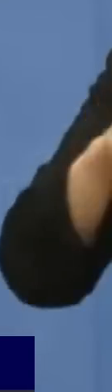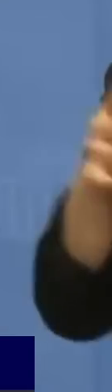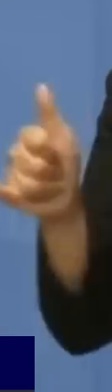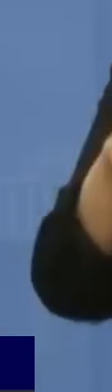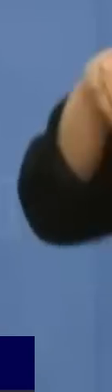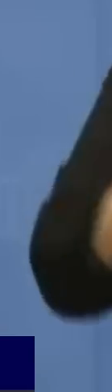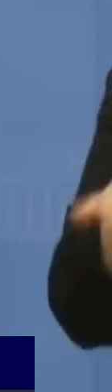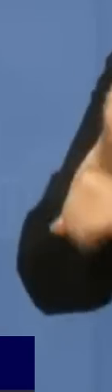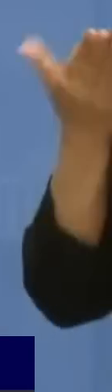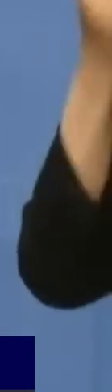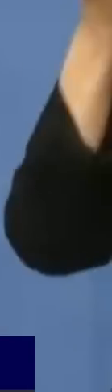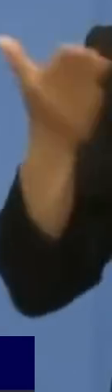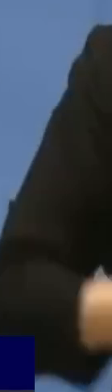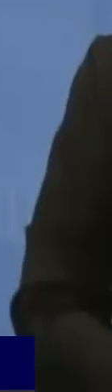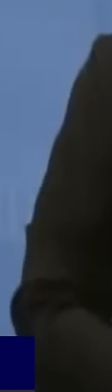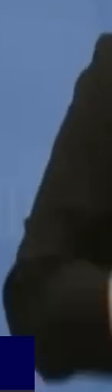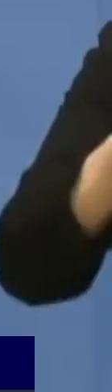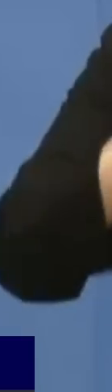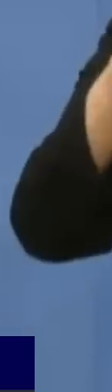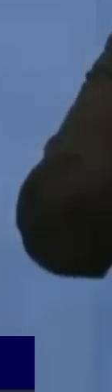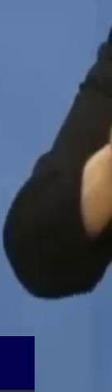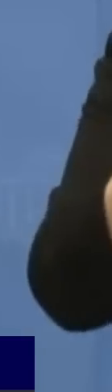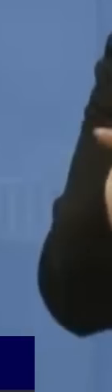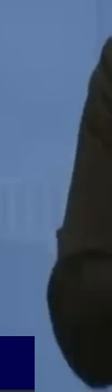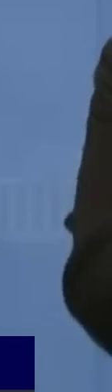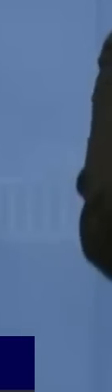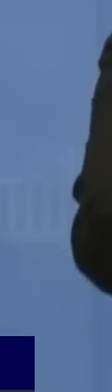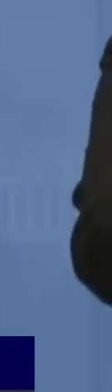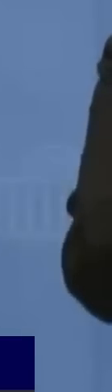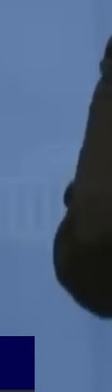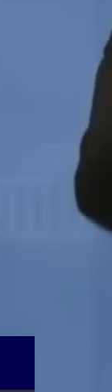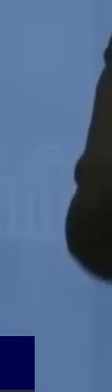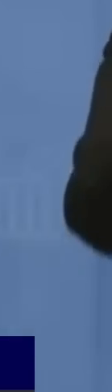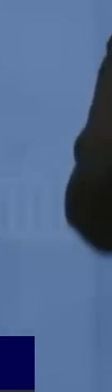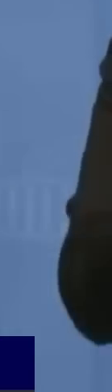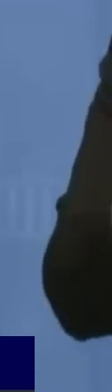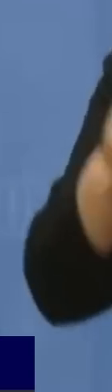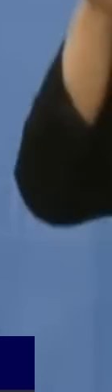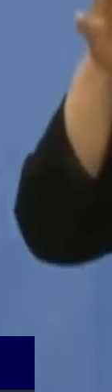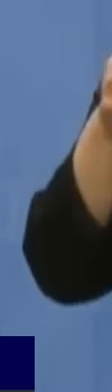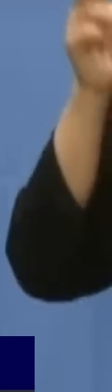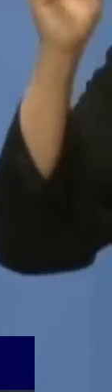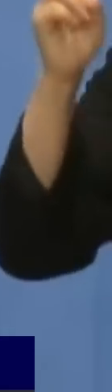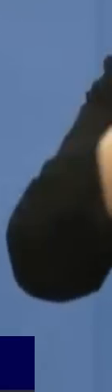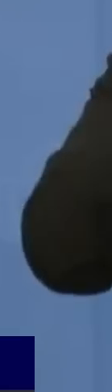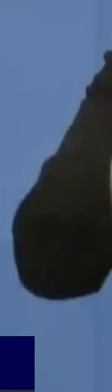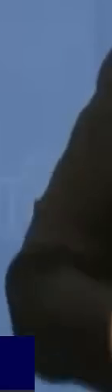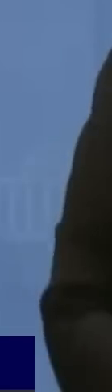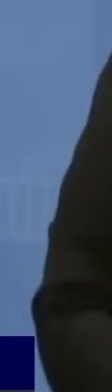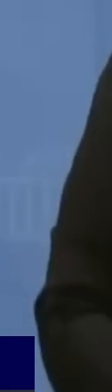깜짝 감상 결정으로 국제 유가가 급등했고 100달러 선까지 치솟을 것이란 전망까지 나오고